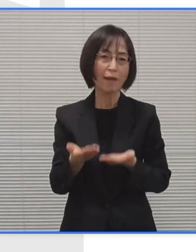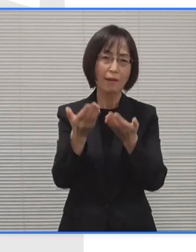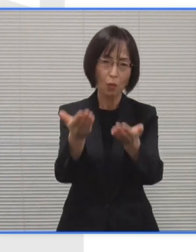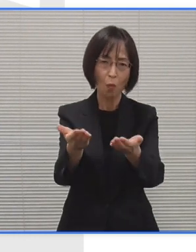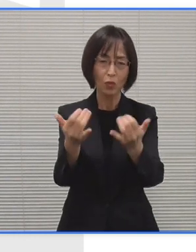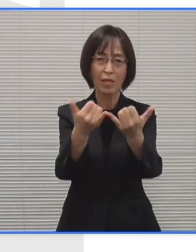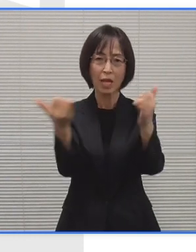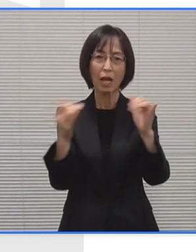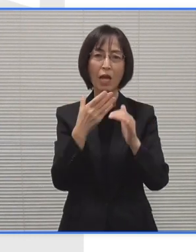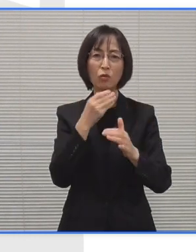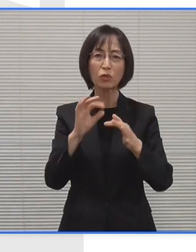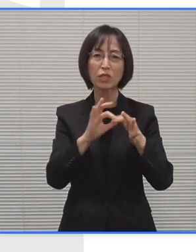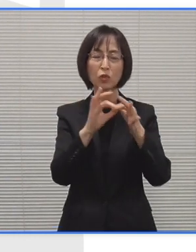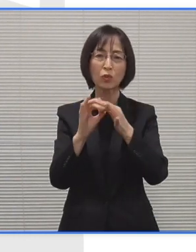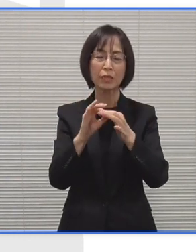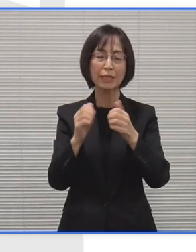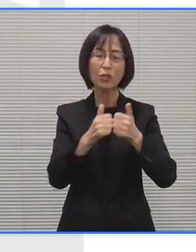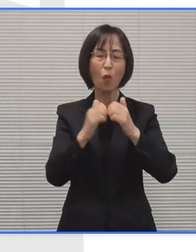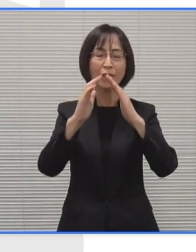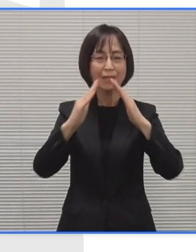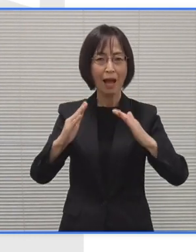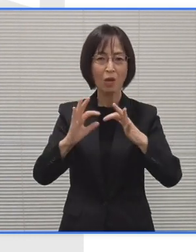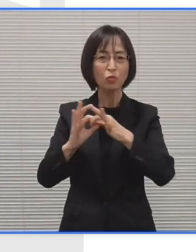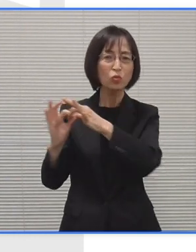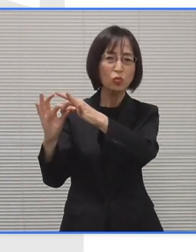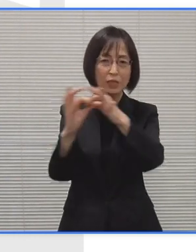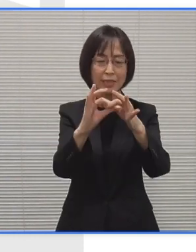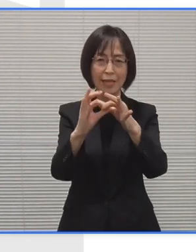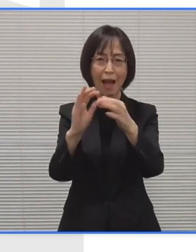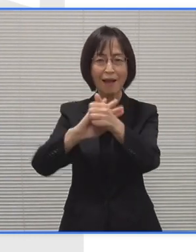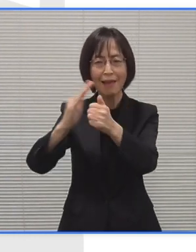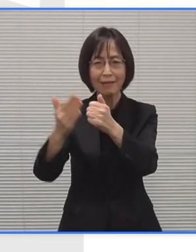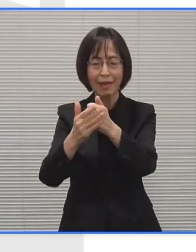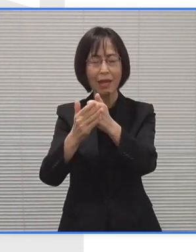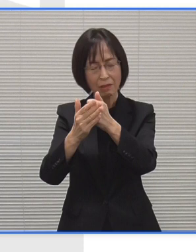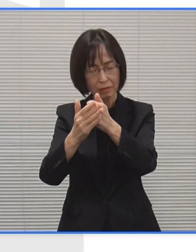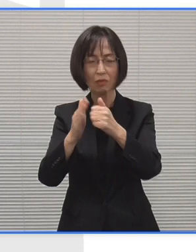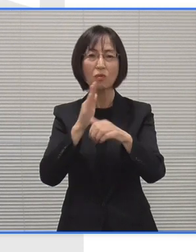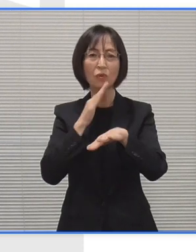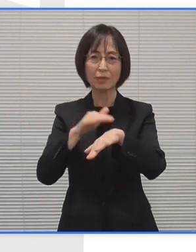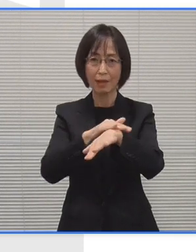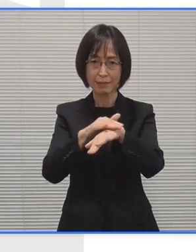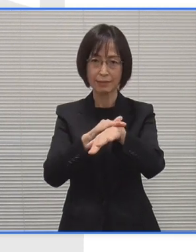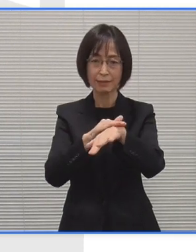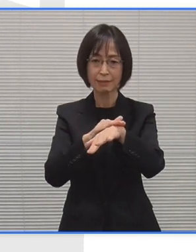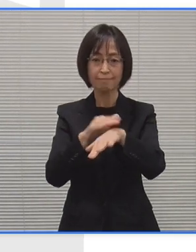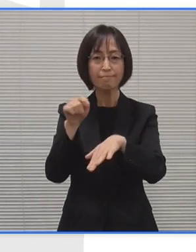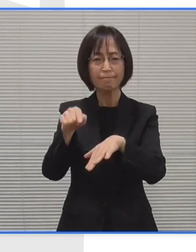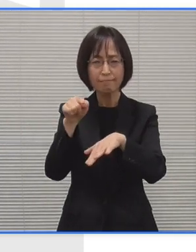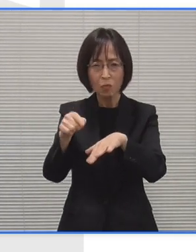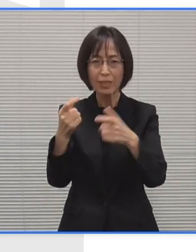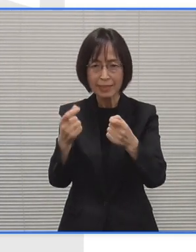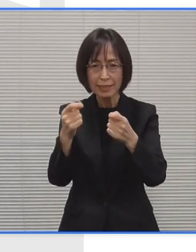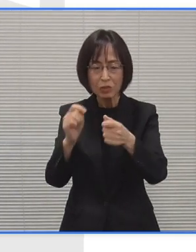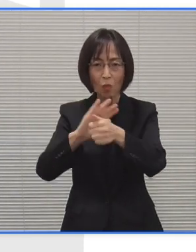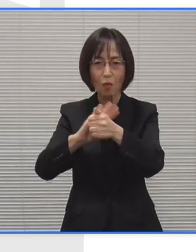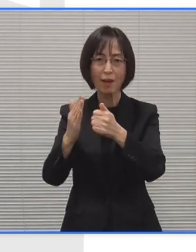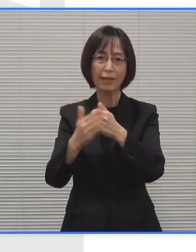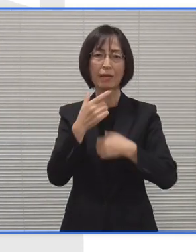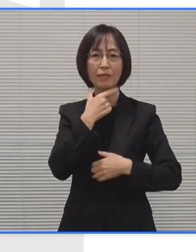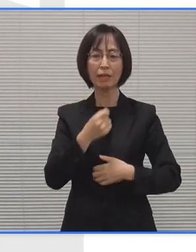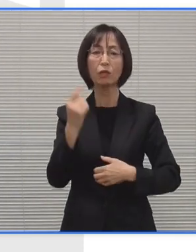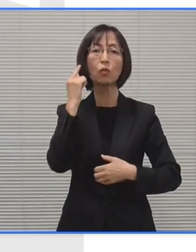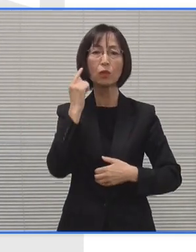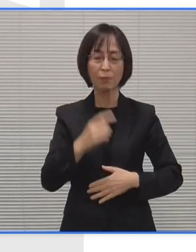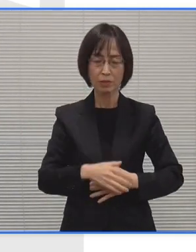社協を通じた連携っていうのは災害時本当に肝になりますので、ここもしっかり連携をしていきたいと